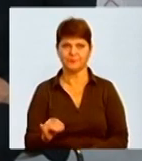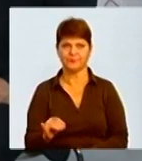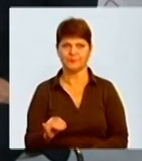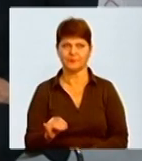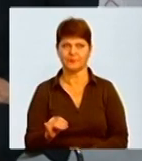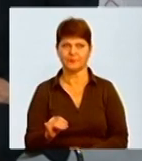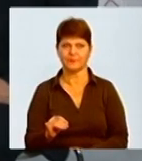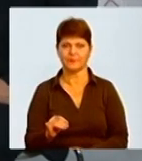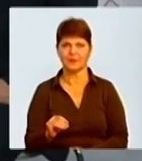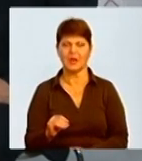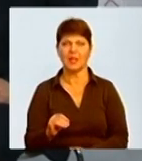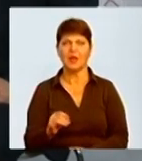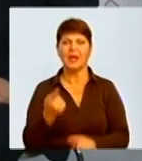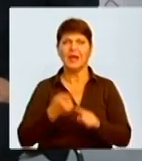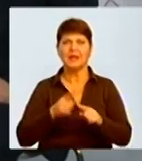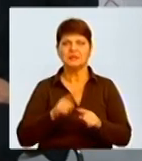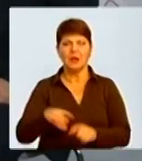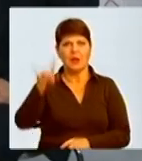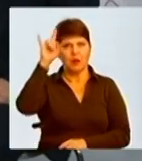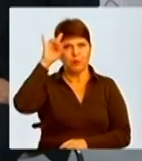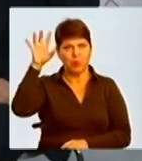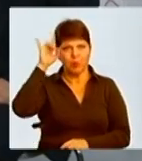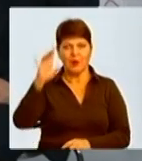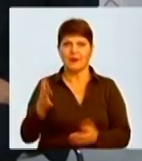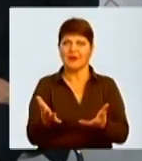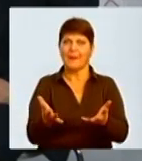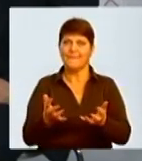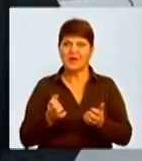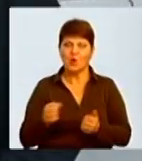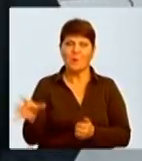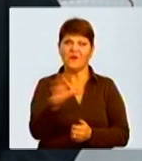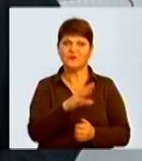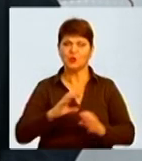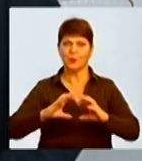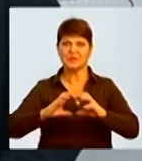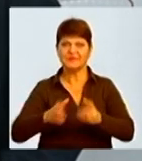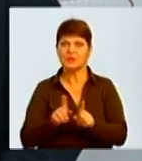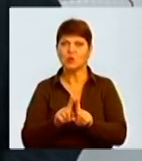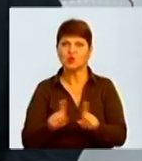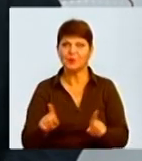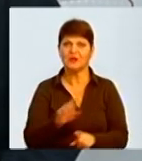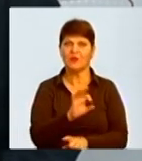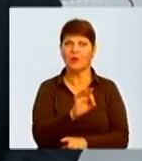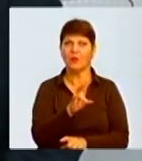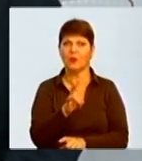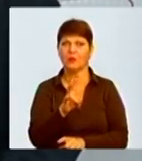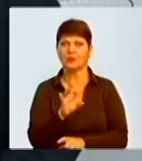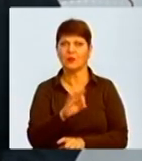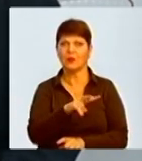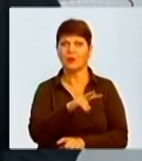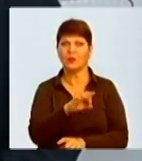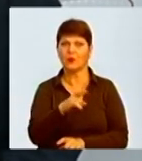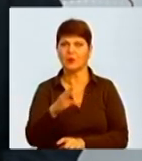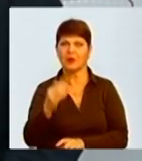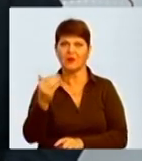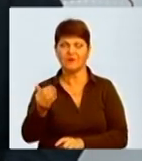молекулярне тестування у нас досить популярний діагностичний прийом зараз у всьому світі, особливо в онкології. Всі, мабуть, чули про Анджеліну Джолі, яка виконала цей